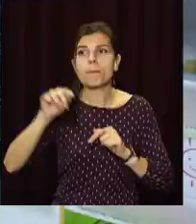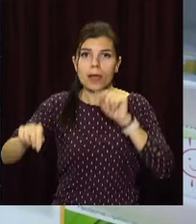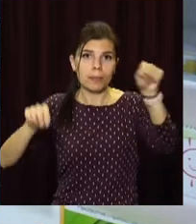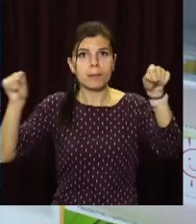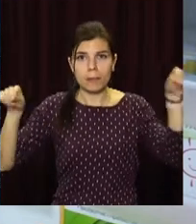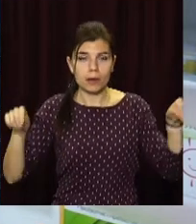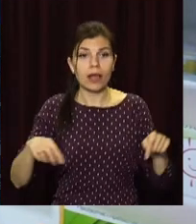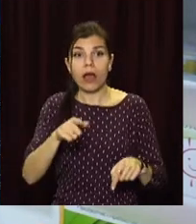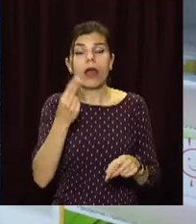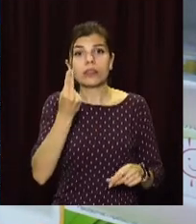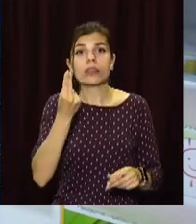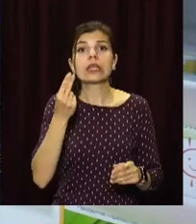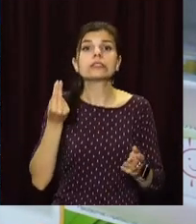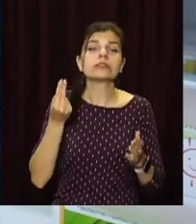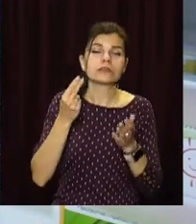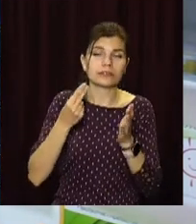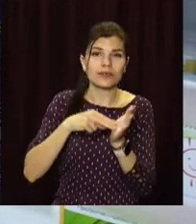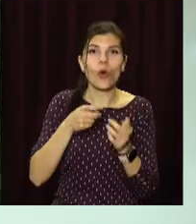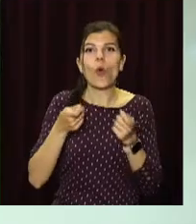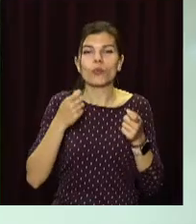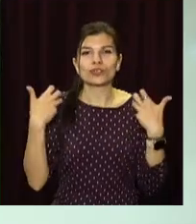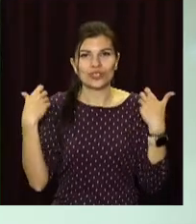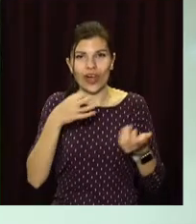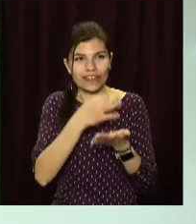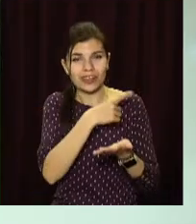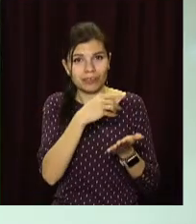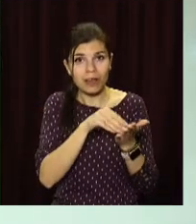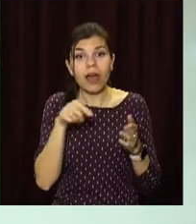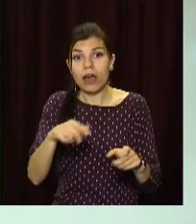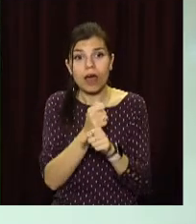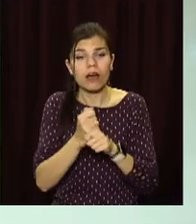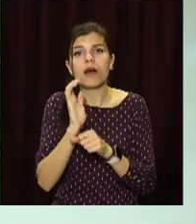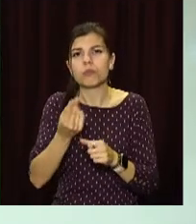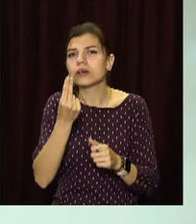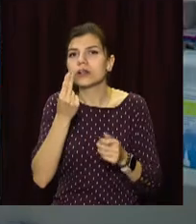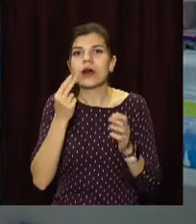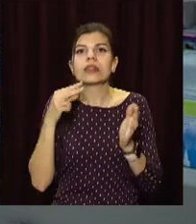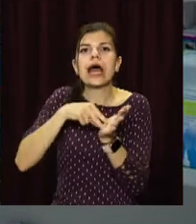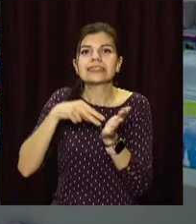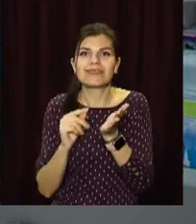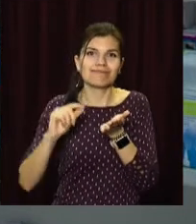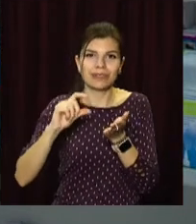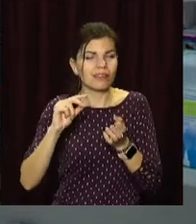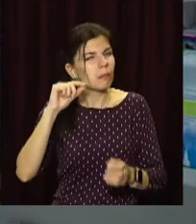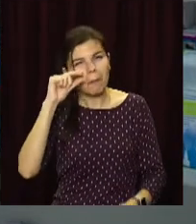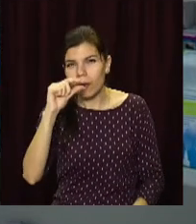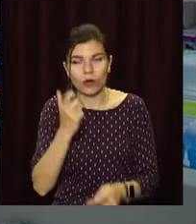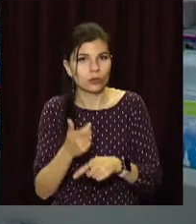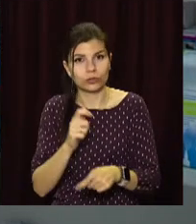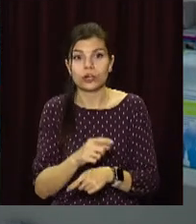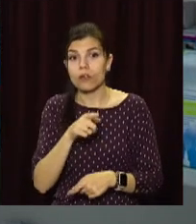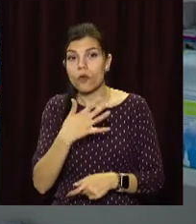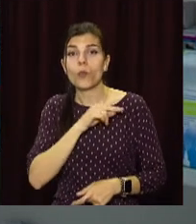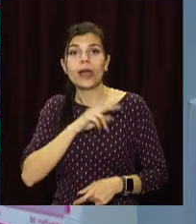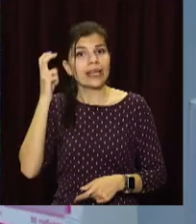міста. Націнка на медикаменти, кажуть, в управлінні охорони здоров'я в цих аптеках буде мінімальною. Аналогічні комунальні мережі вже